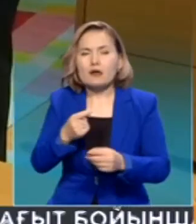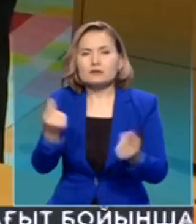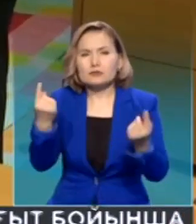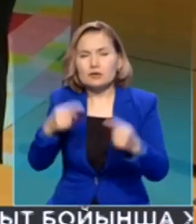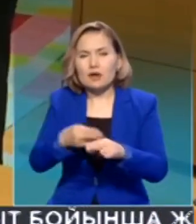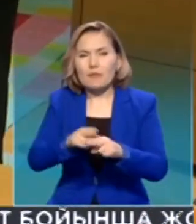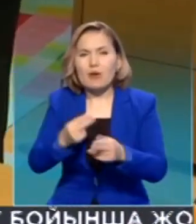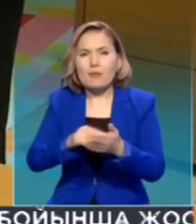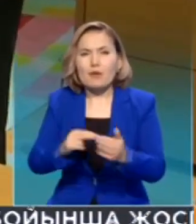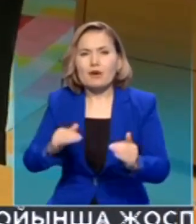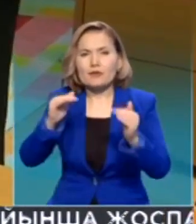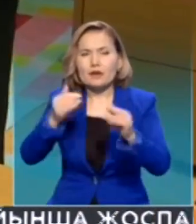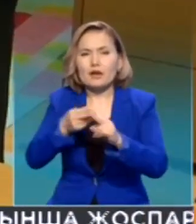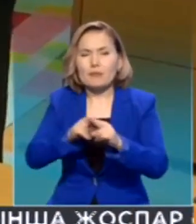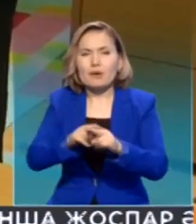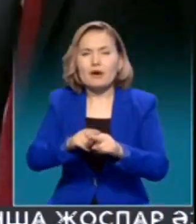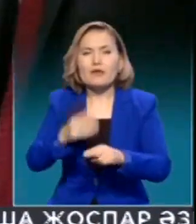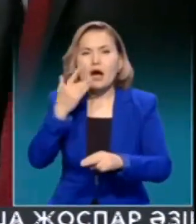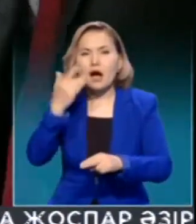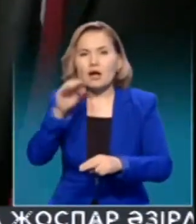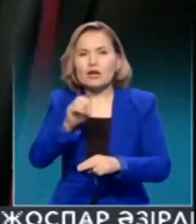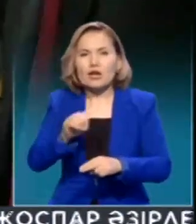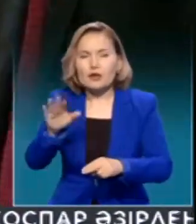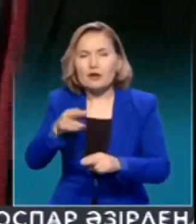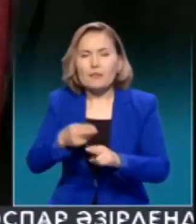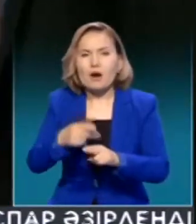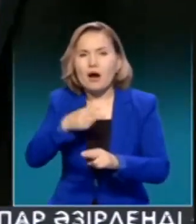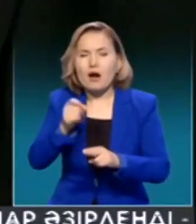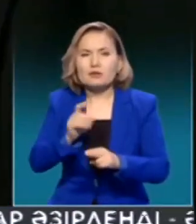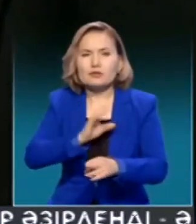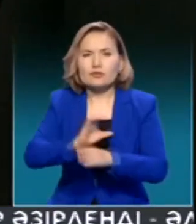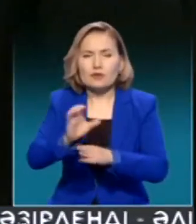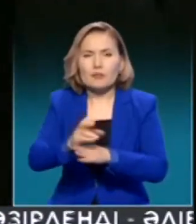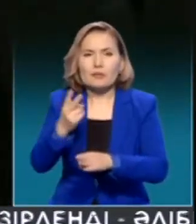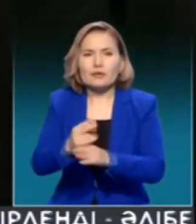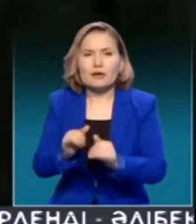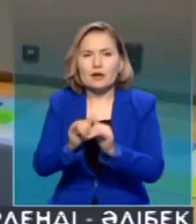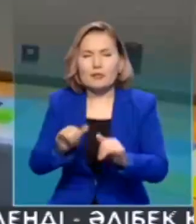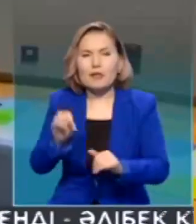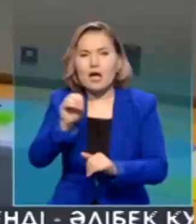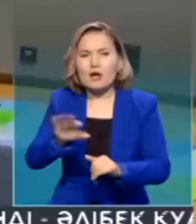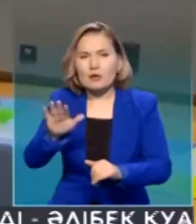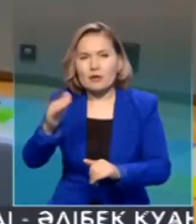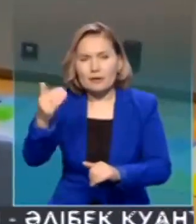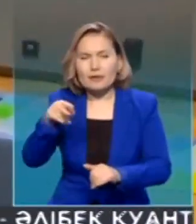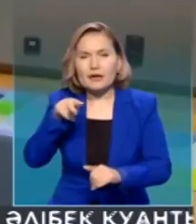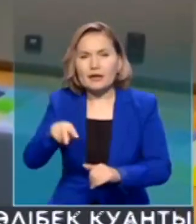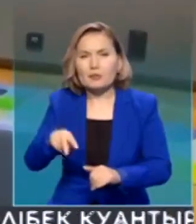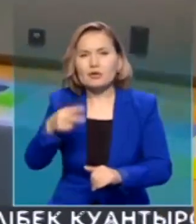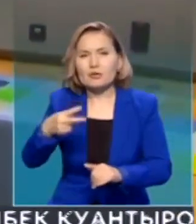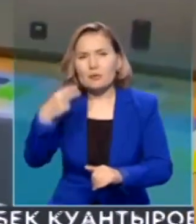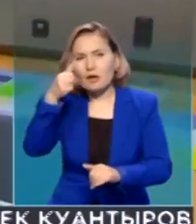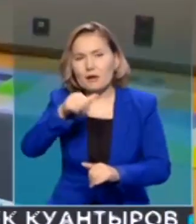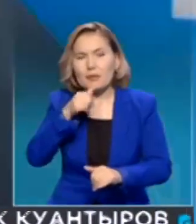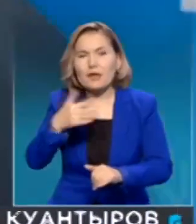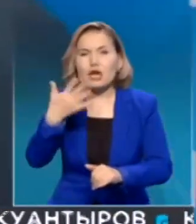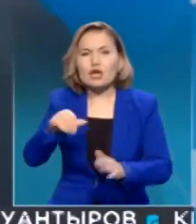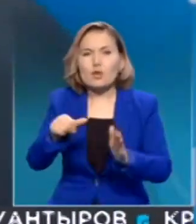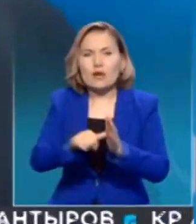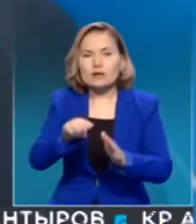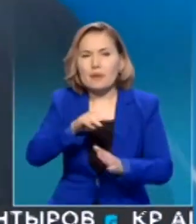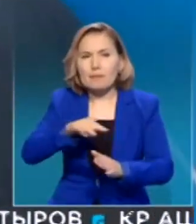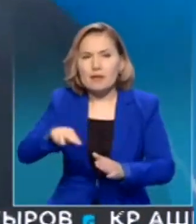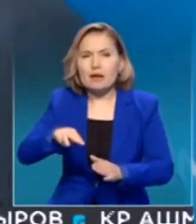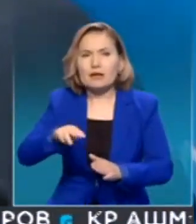әкелген. АқШ болса Европаға көгілдір отын тасымалын екесе арттырды. Құрлық елдеріне 2022 жылы 56 миллиард